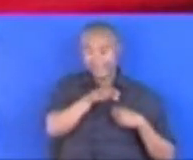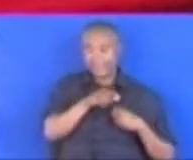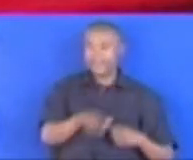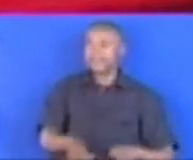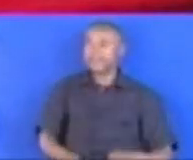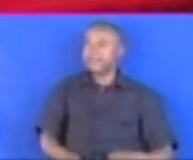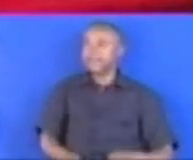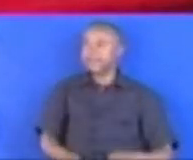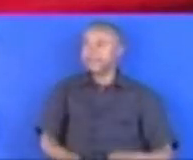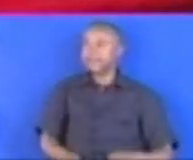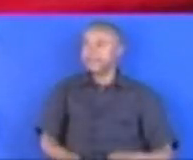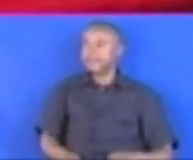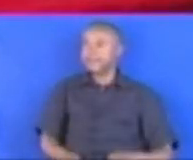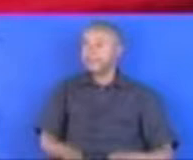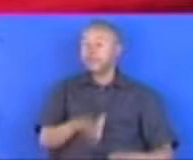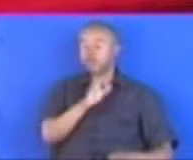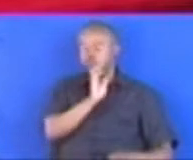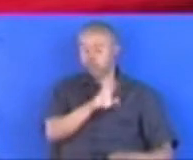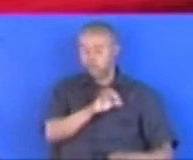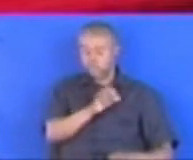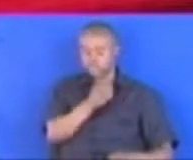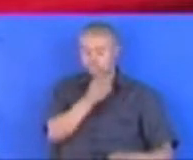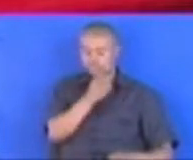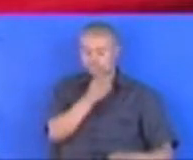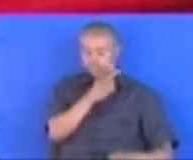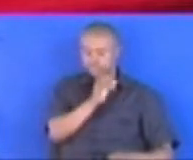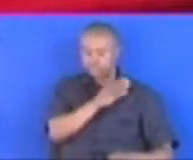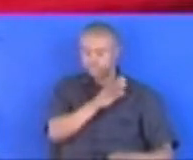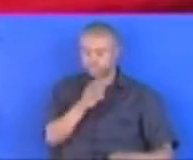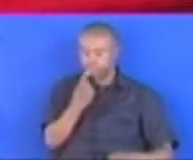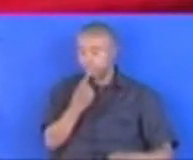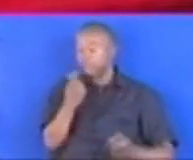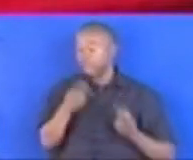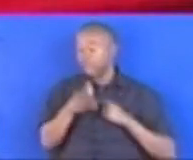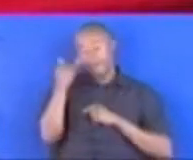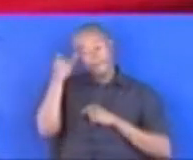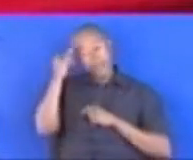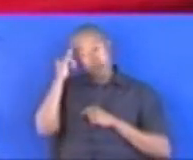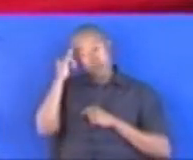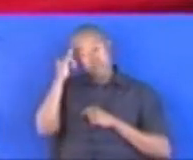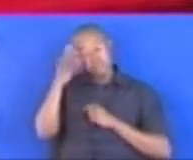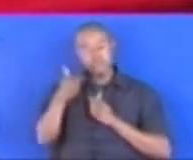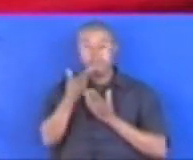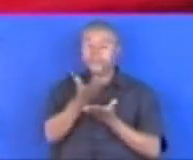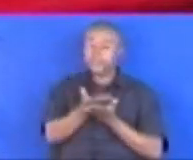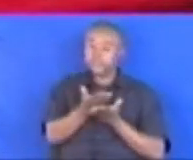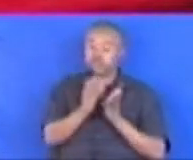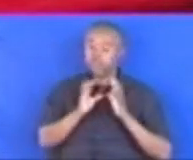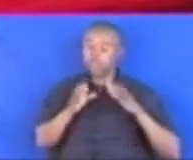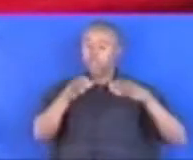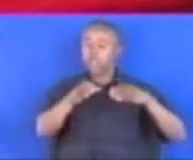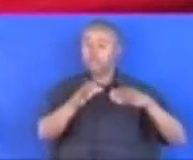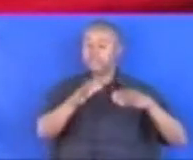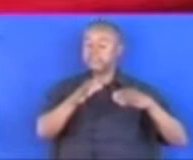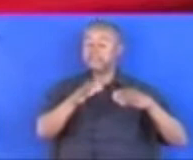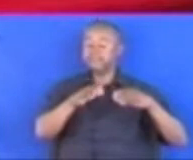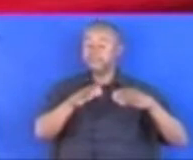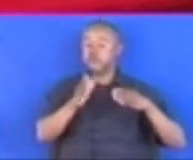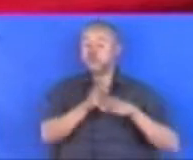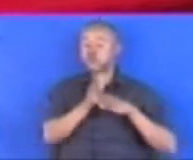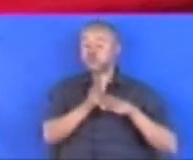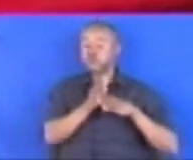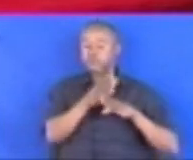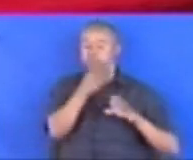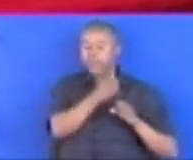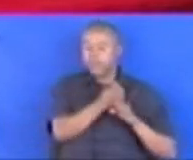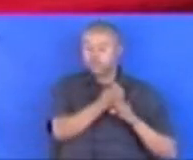na Watoto kwa mwaka 2020-2021, pamoja na maoni, ushauri na mapendekezo ya kamati kuhusu makadirio na mapato